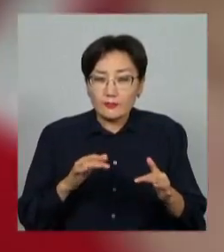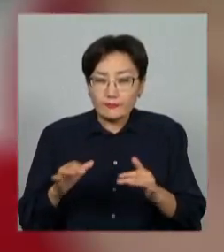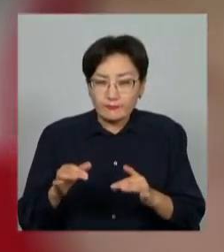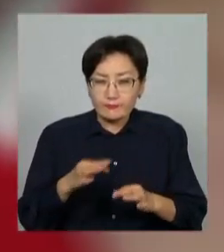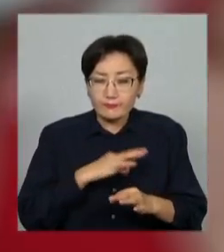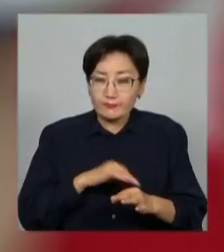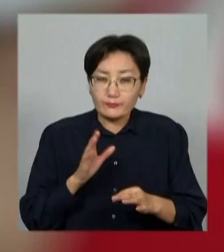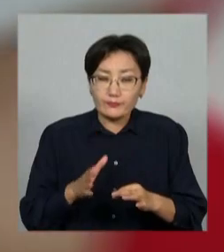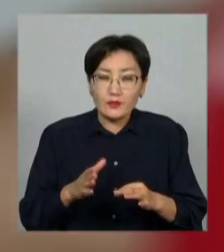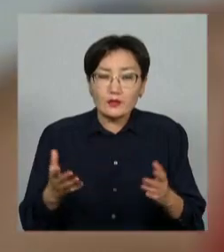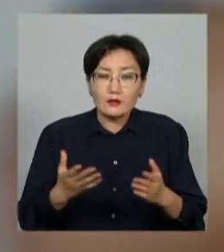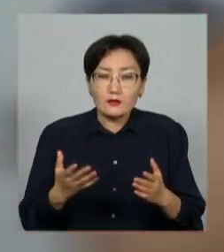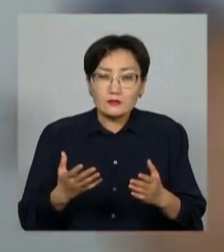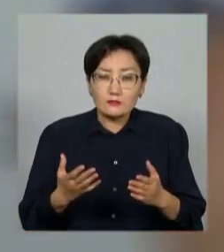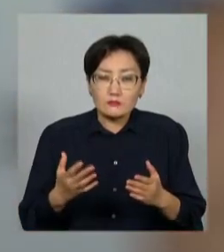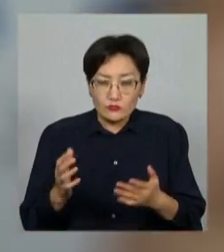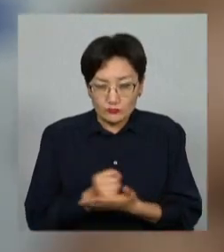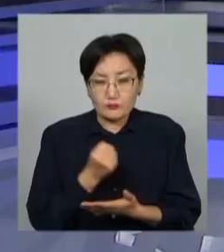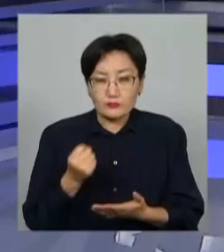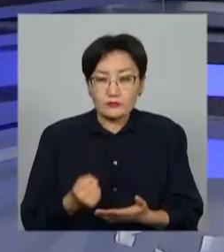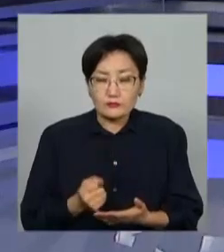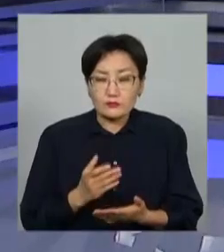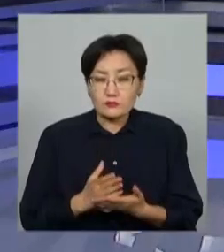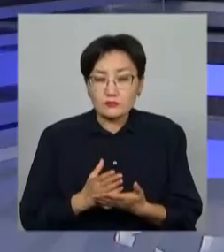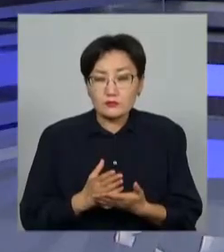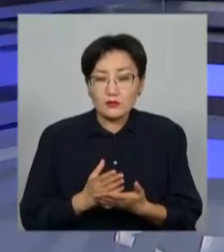қолданатынымызды. Әлхамдулилла, ұттық.